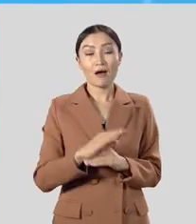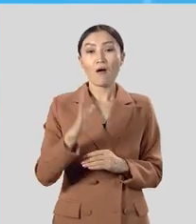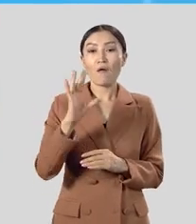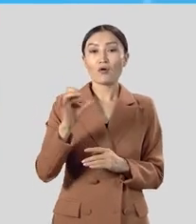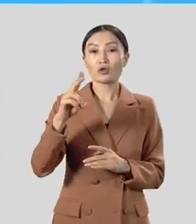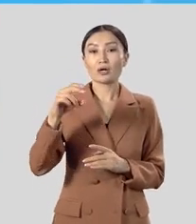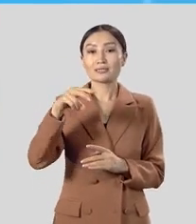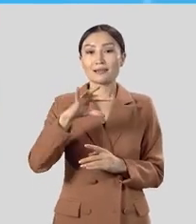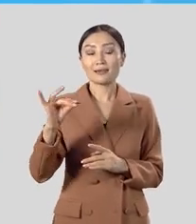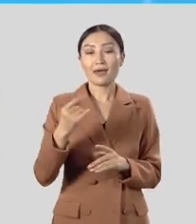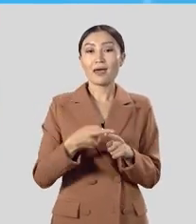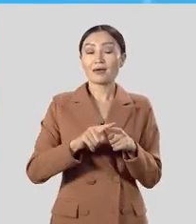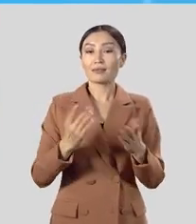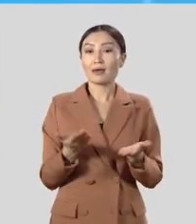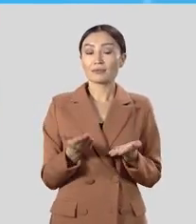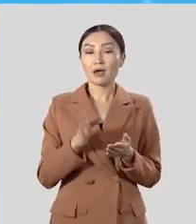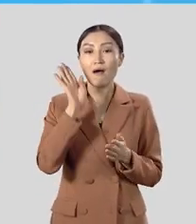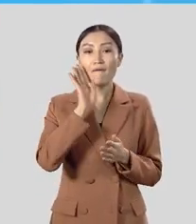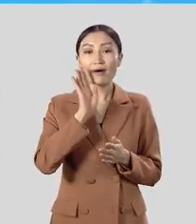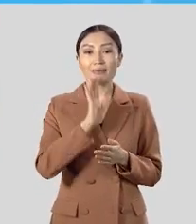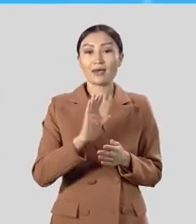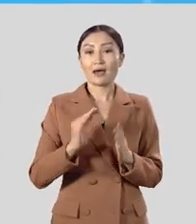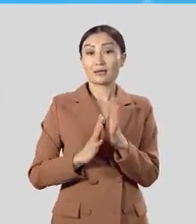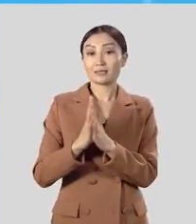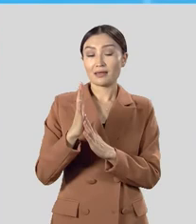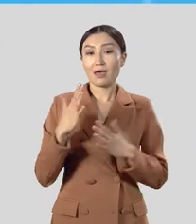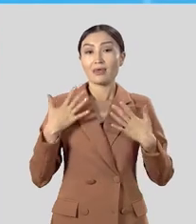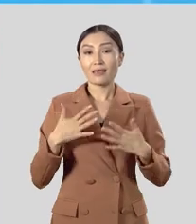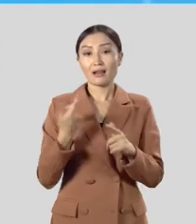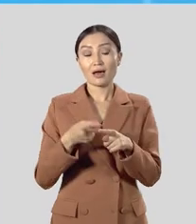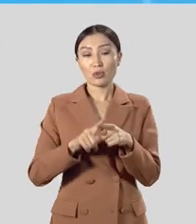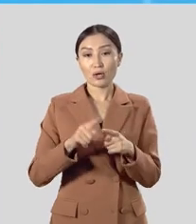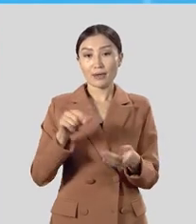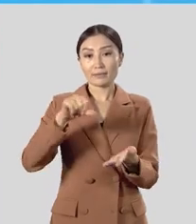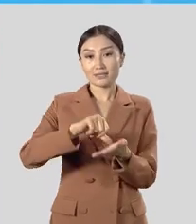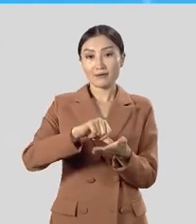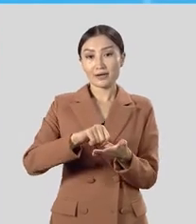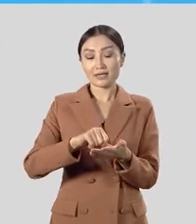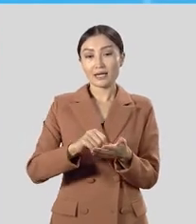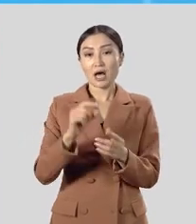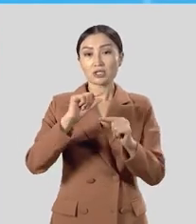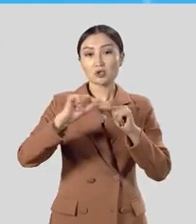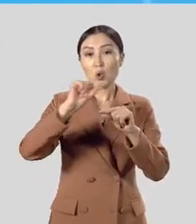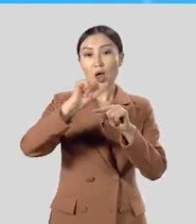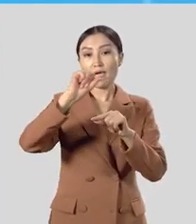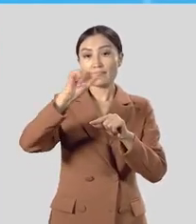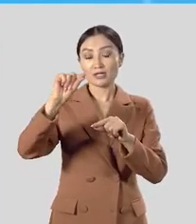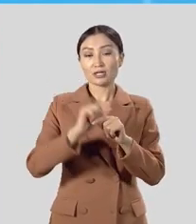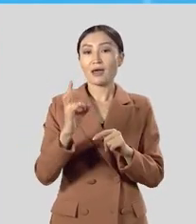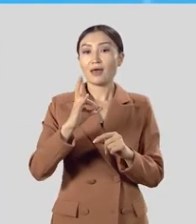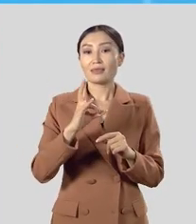Водоросли – это обитающие в воде растения, тело которых представляет собой слоевище,